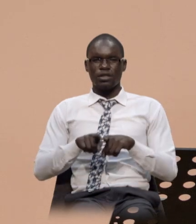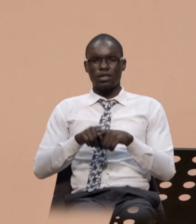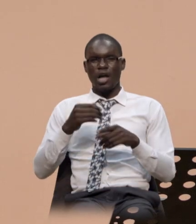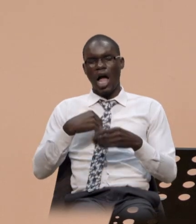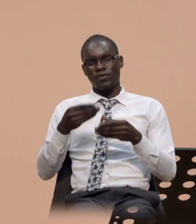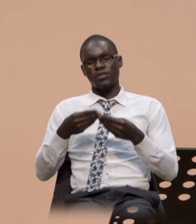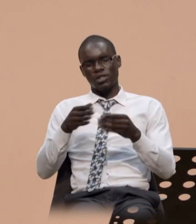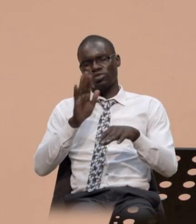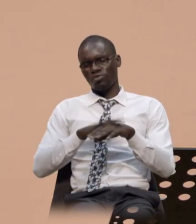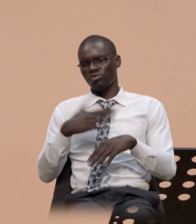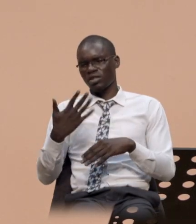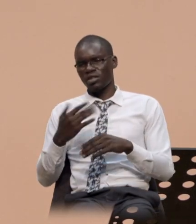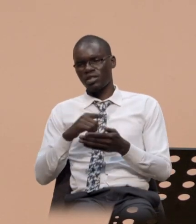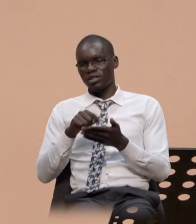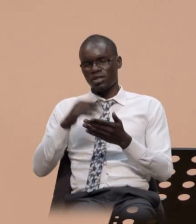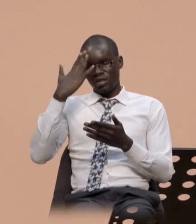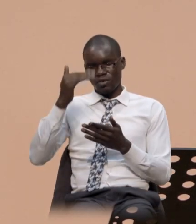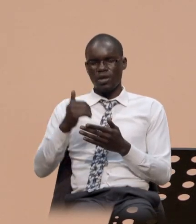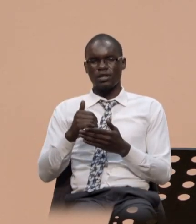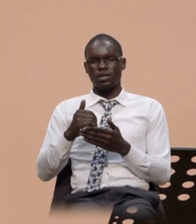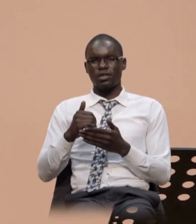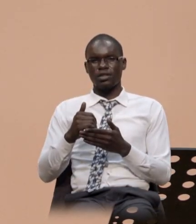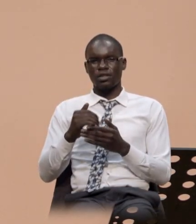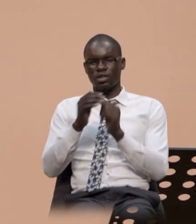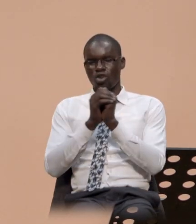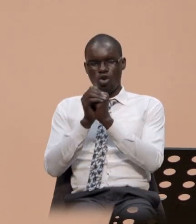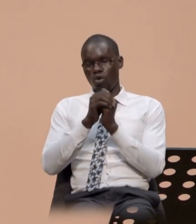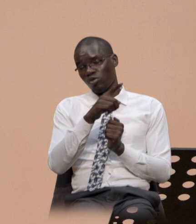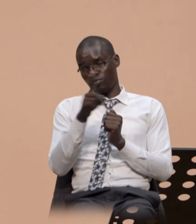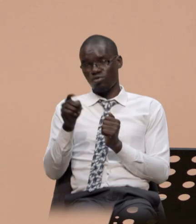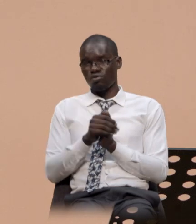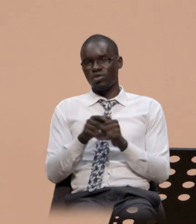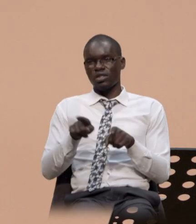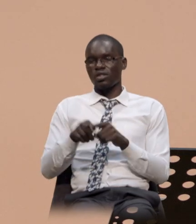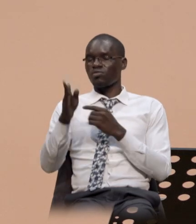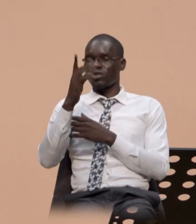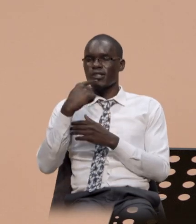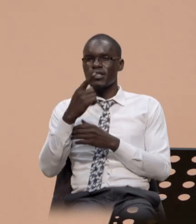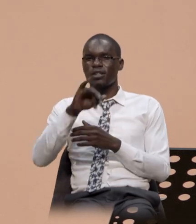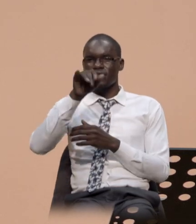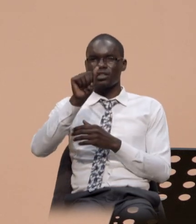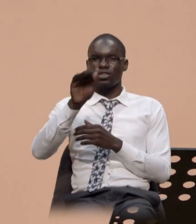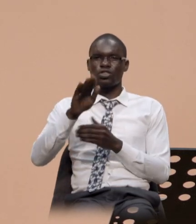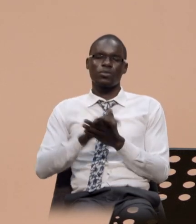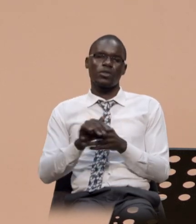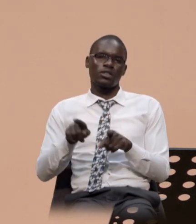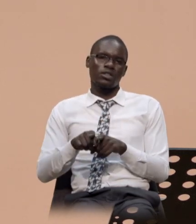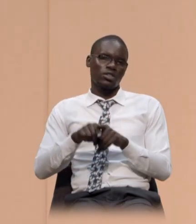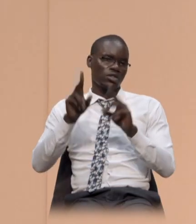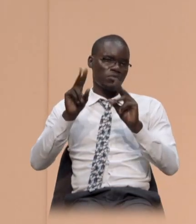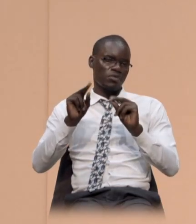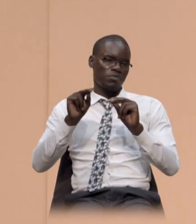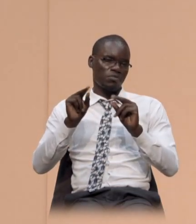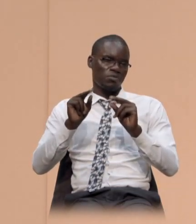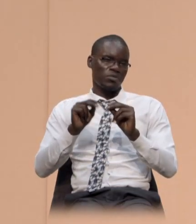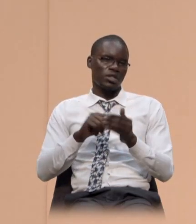vitu vizuri, hii ndio sababu anakuabudu. Sasa hapa Mungu anajaribu kumuelezea Ayubu, anamuelezea shetani ya kwamba no,